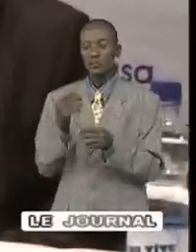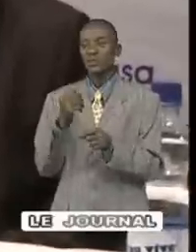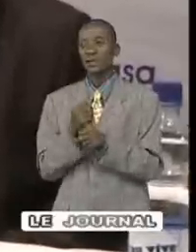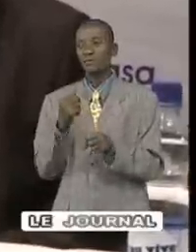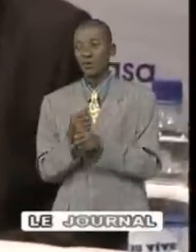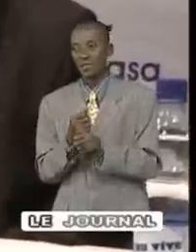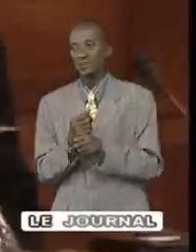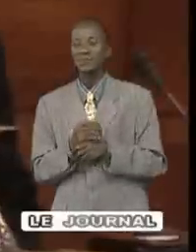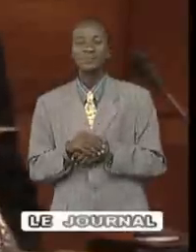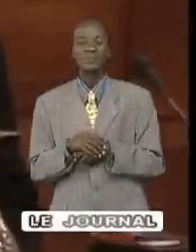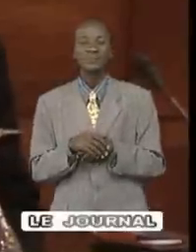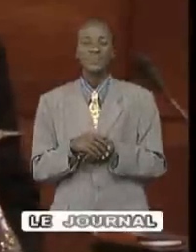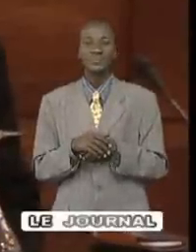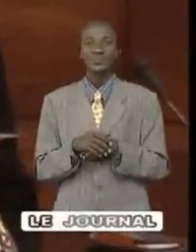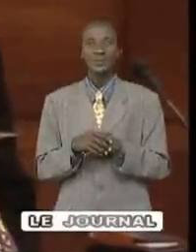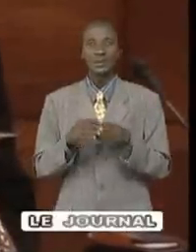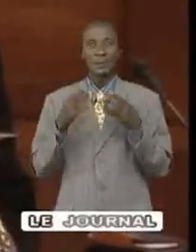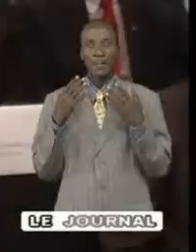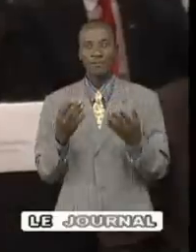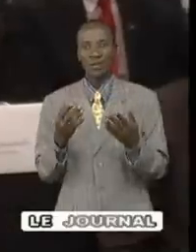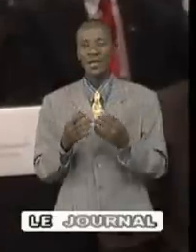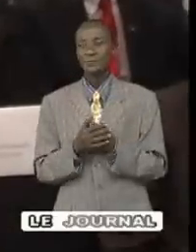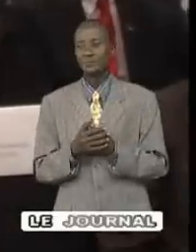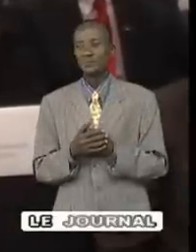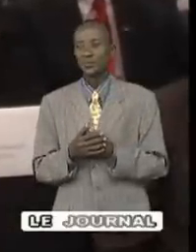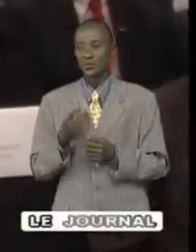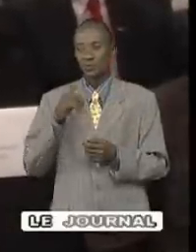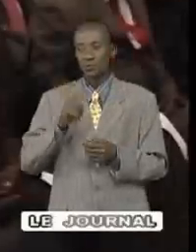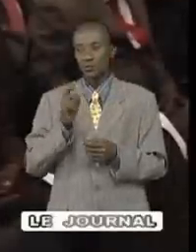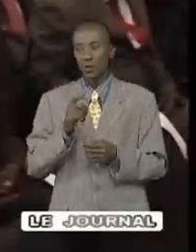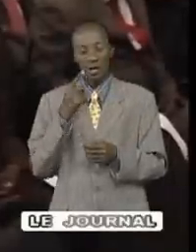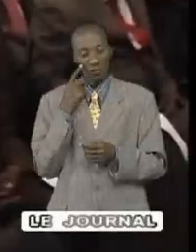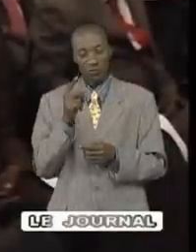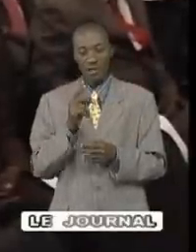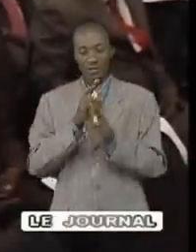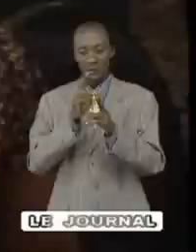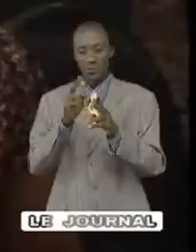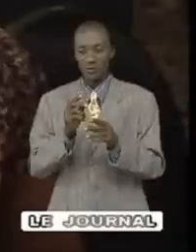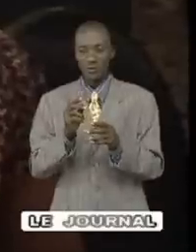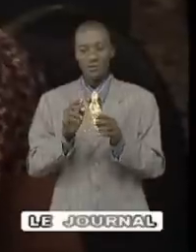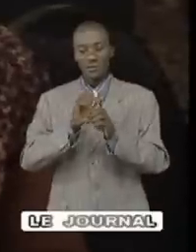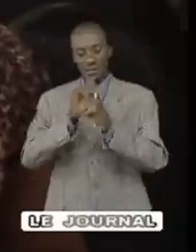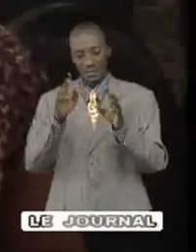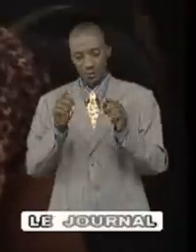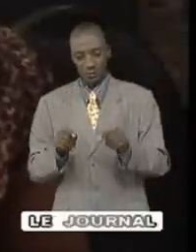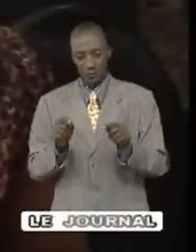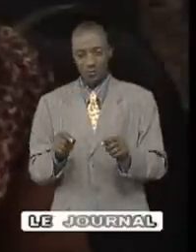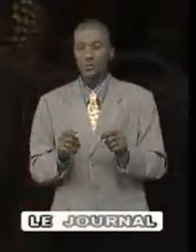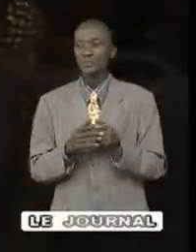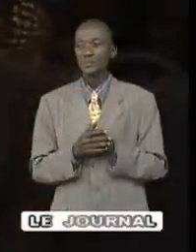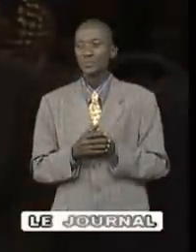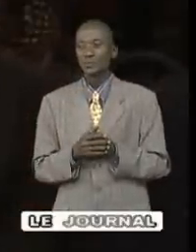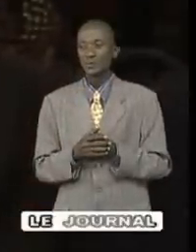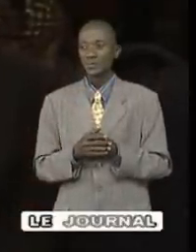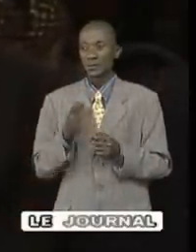timide et hésitante, a plutôt une réponse on ne peut plus claire et précise aujourd'hui. L'atelier de sensibilisation des entreprises du portefeuille